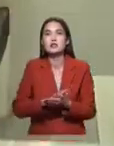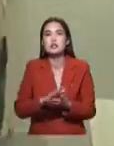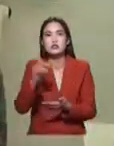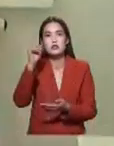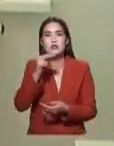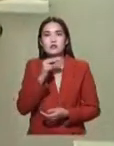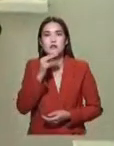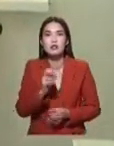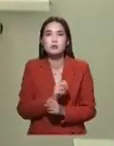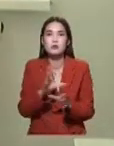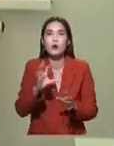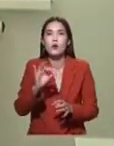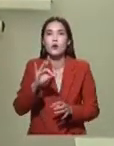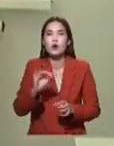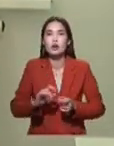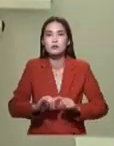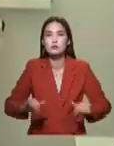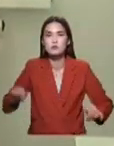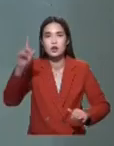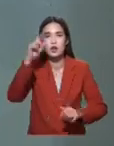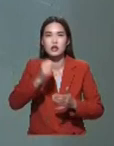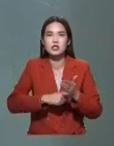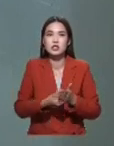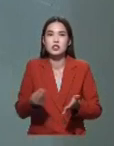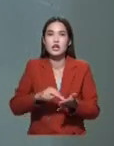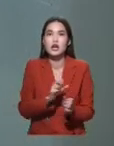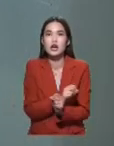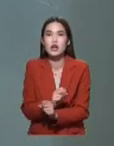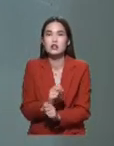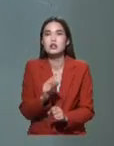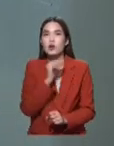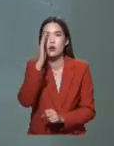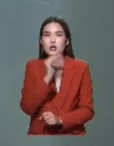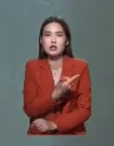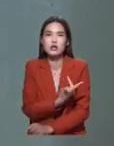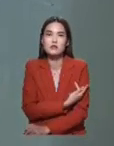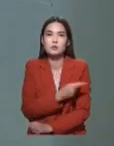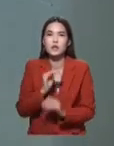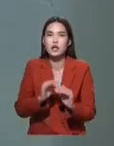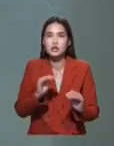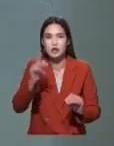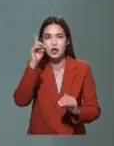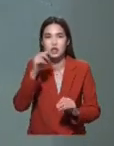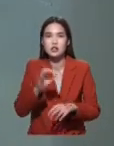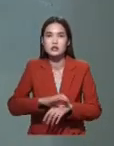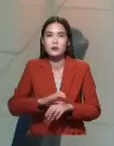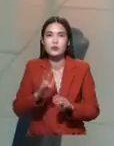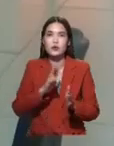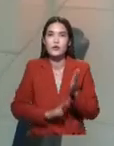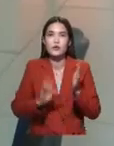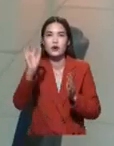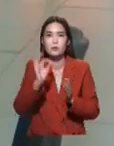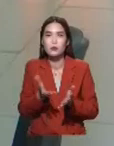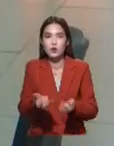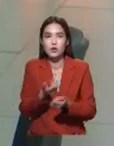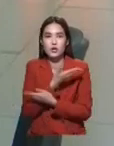на вспышке кори и отметила, что ее причиной стал отказ родителей от вакцинации детей, поскольку среди заболевших